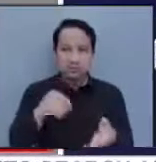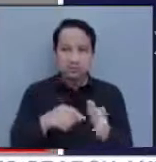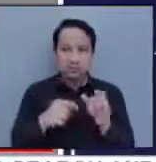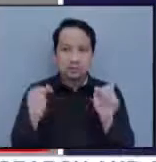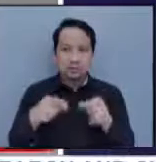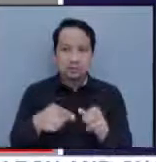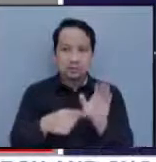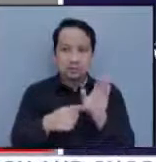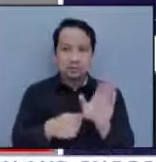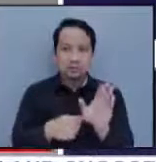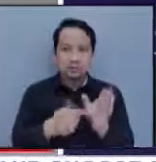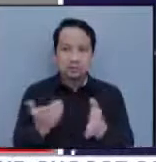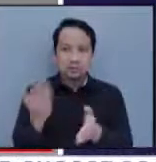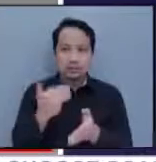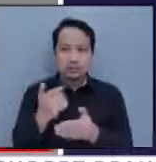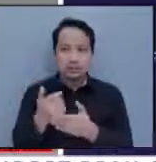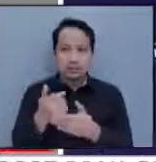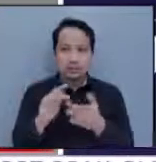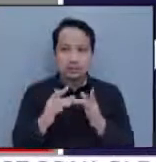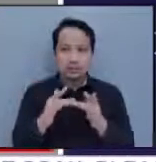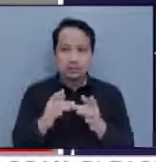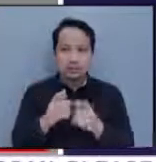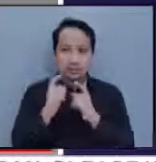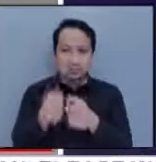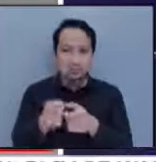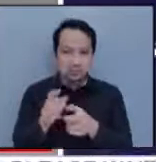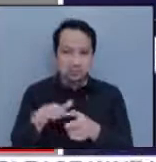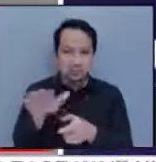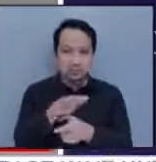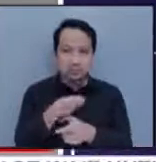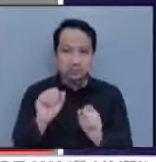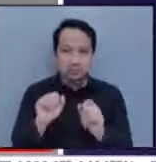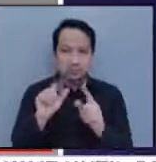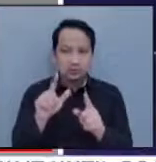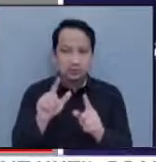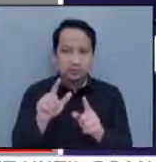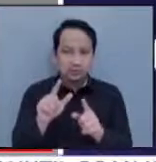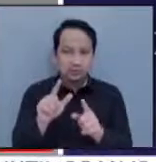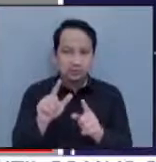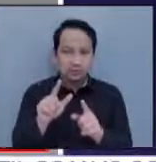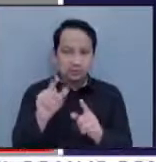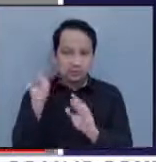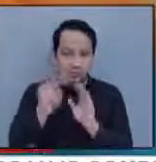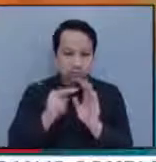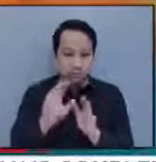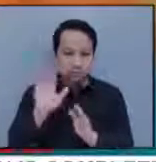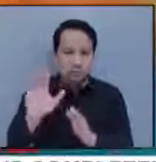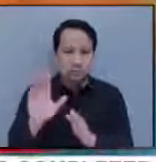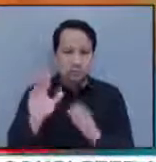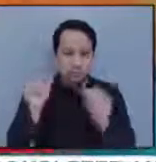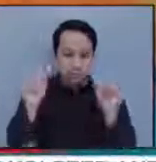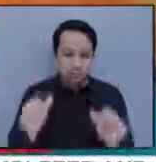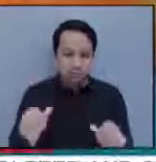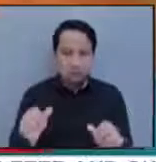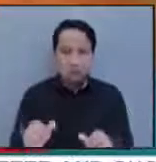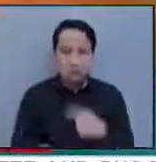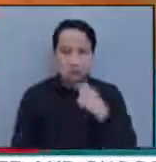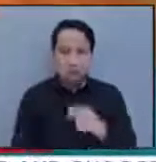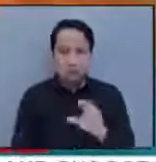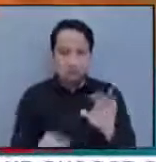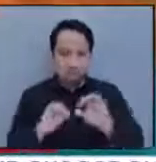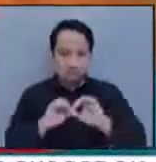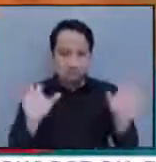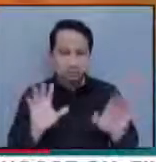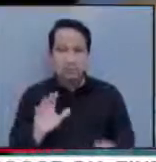at nanghingi pa ng digital gift sa nasabing live broadcast ng video ang kanyang poster. Agad na nilinaw ni Toni